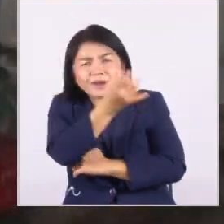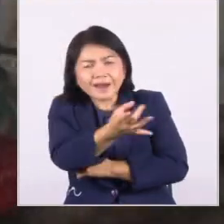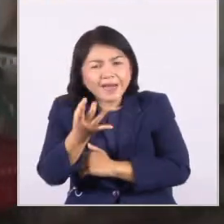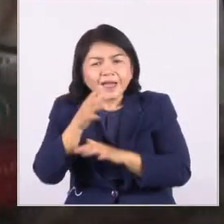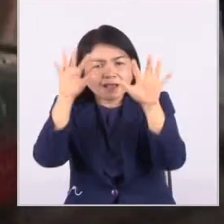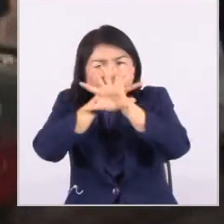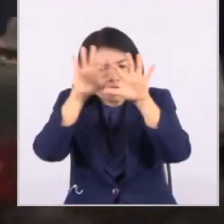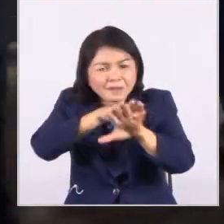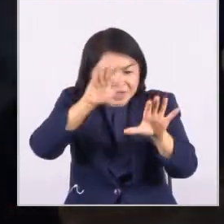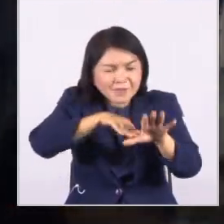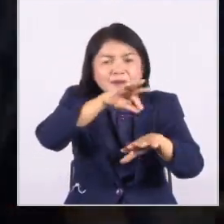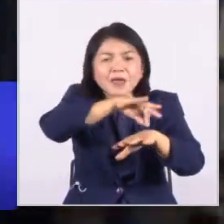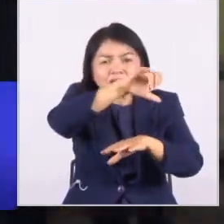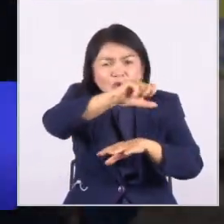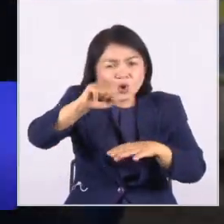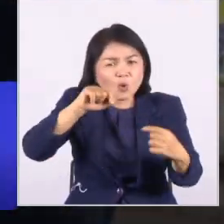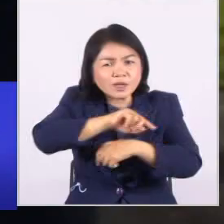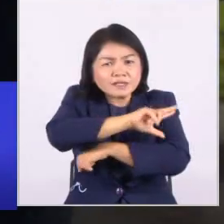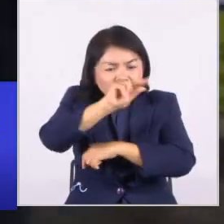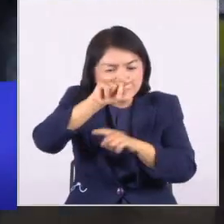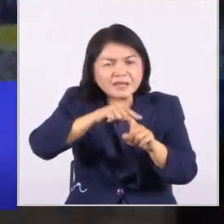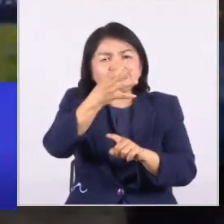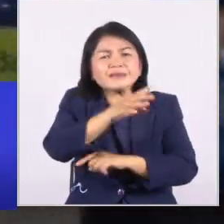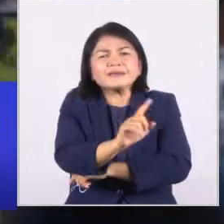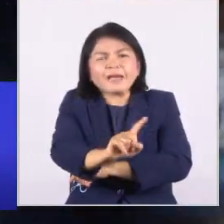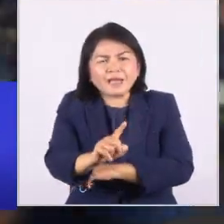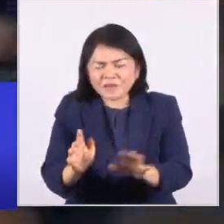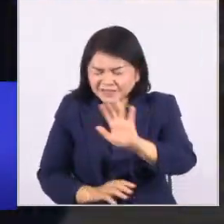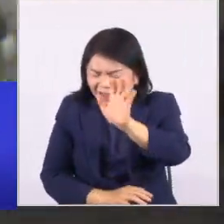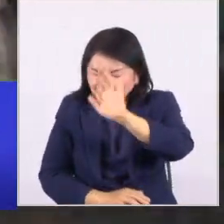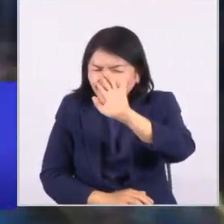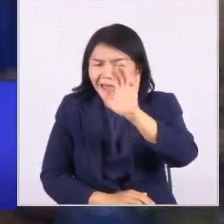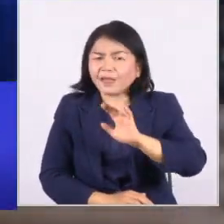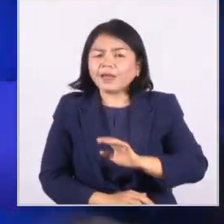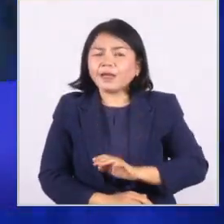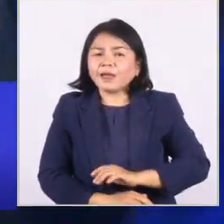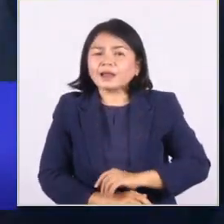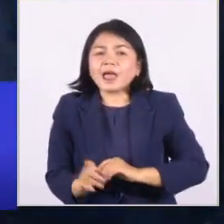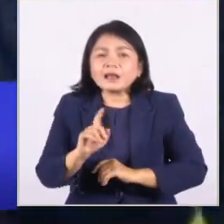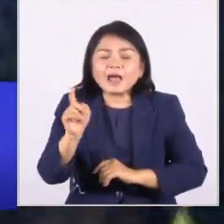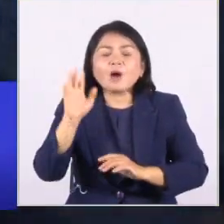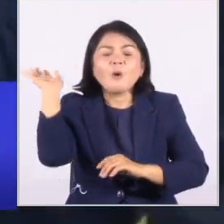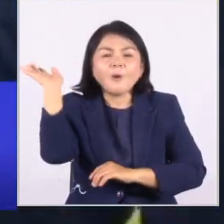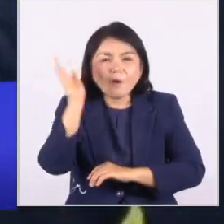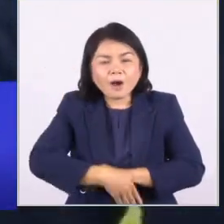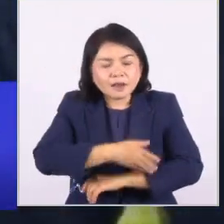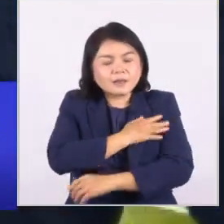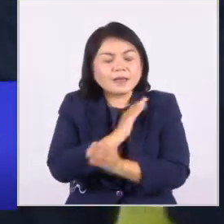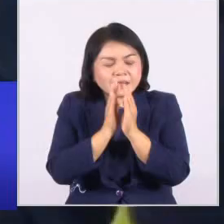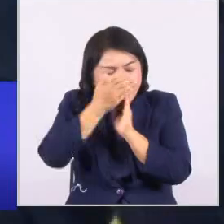ะนี่จะให้ไปเลือกตั้ง30เมษายนที่ไหนล่ะเนี่ย ค่ะ ไม่ใช่ไม่ให้ไปเลือกตั้งใช่ไหม ใช่ค่ะแต่ว่าไปงานบวชผมหน่